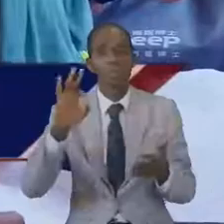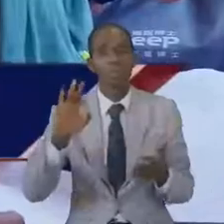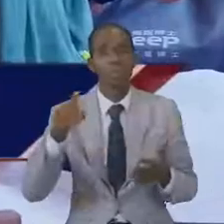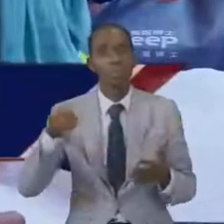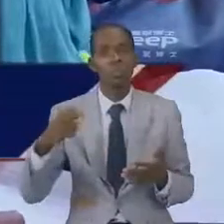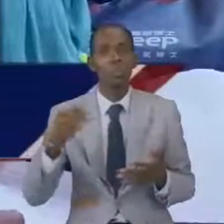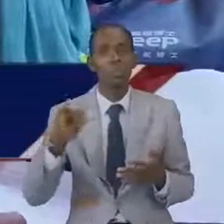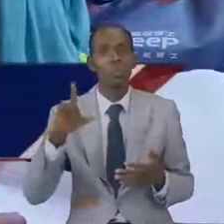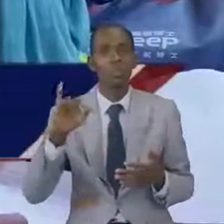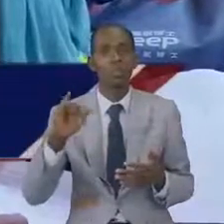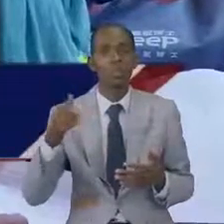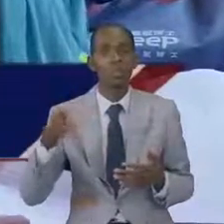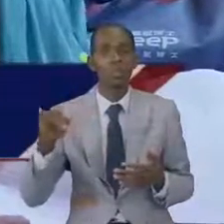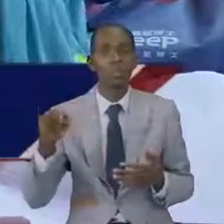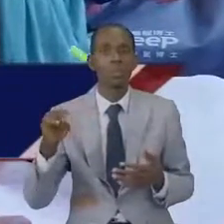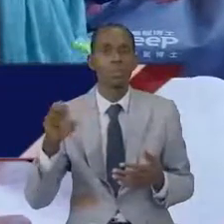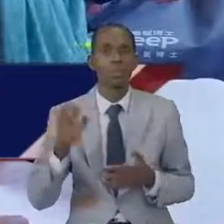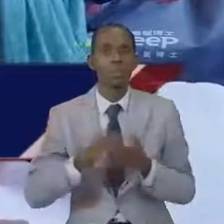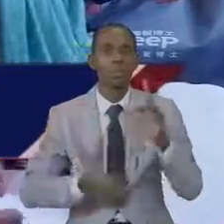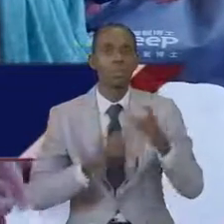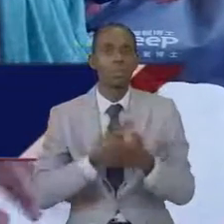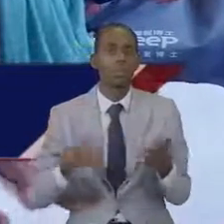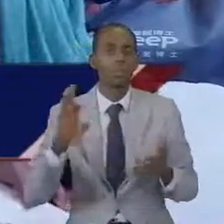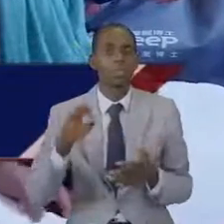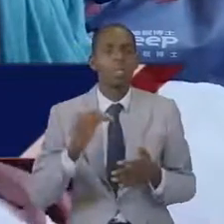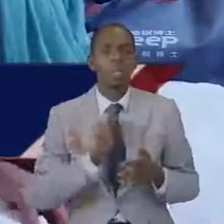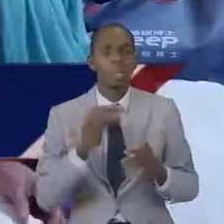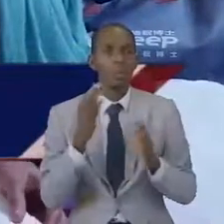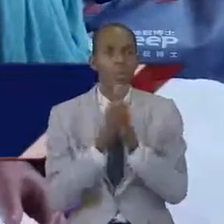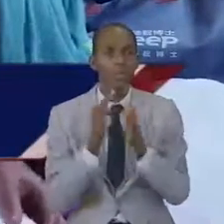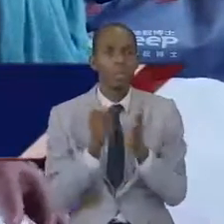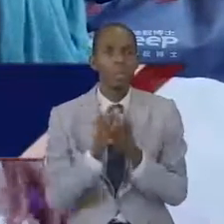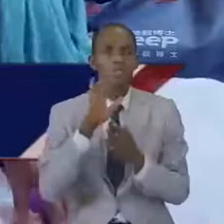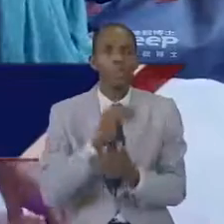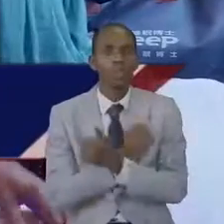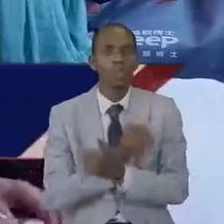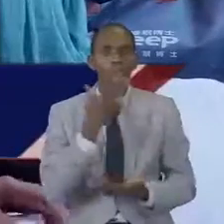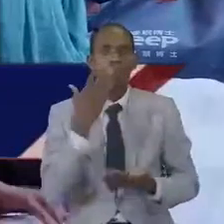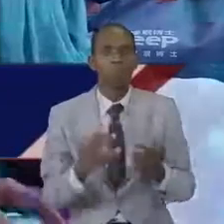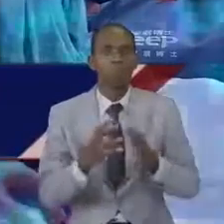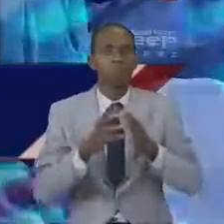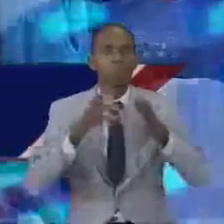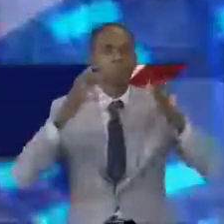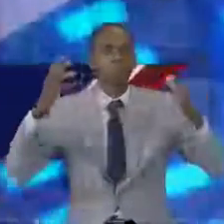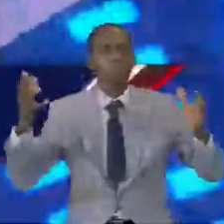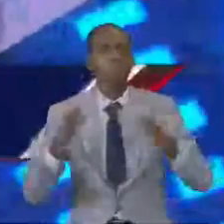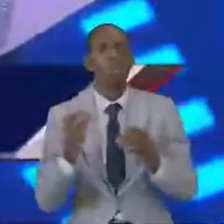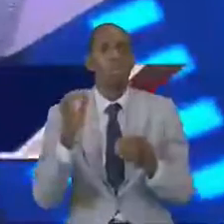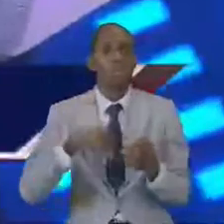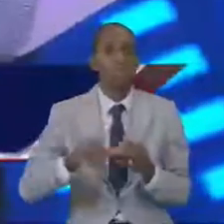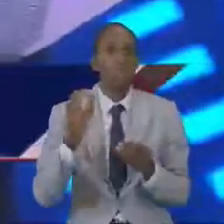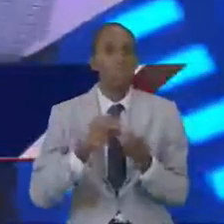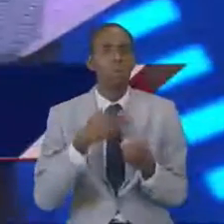9 et ce que je demande dans mes prières c'est que votre amour augmente de plus en plus